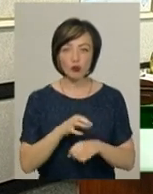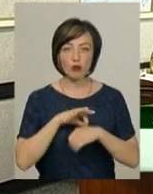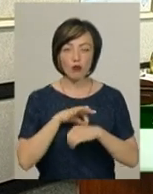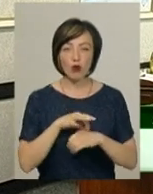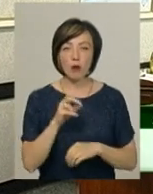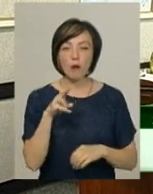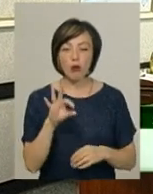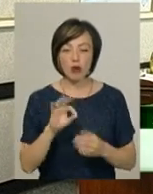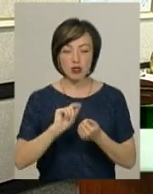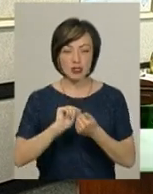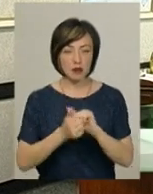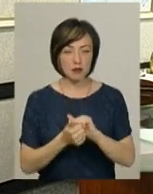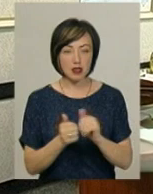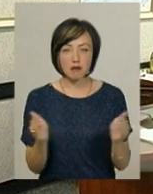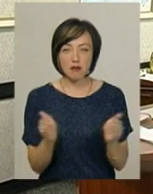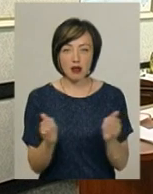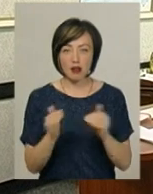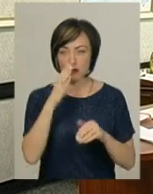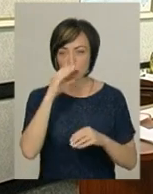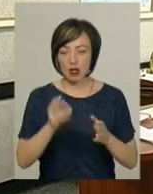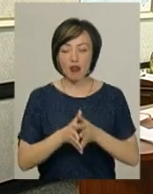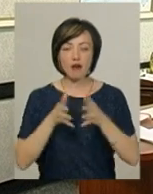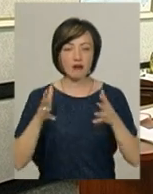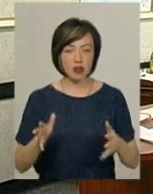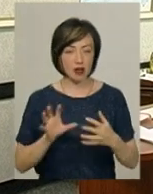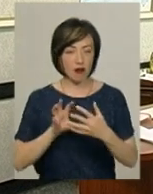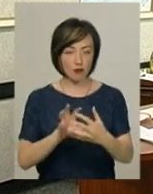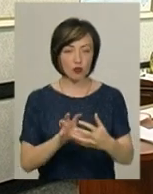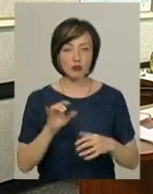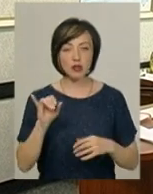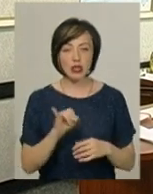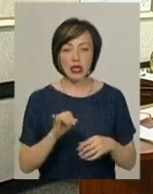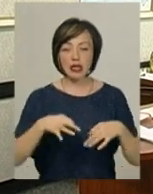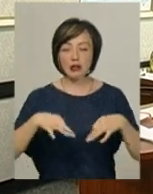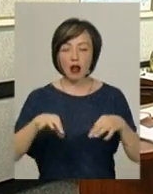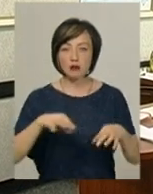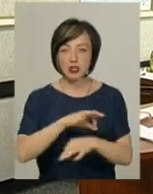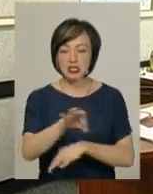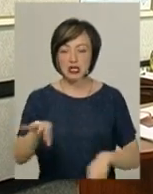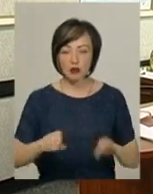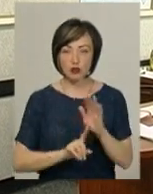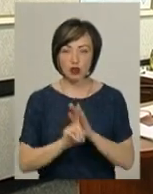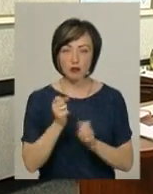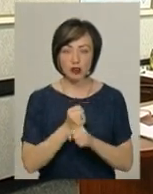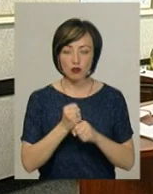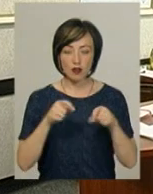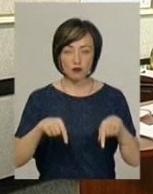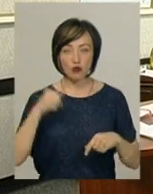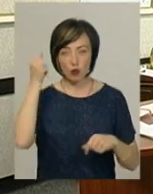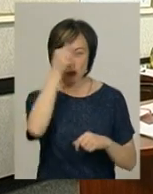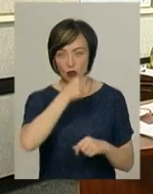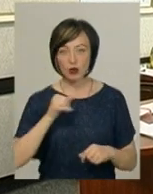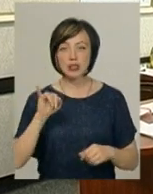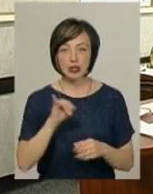проводимо по заміні малогабаритного транспорту на великогабаритний. І, власне, та транспортна схема, яка запрацювала з початку цього року, вона